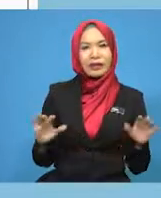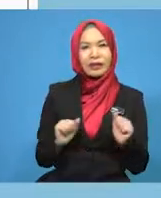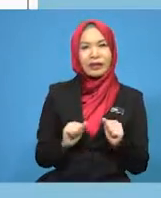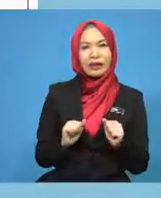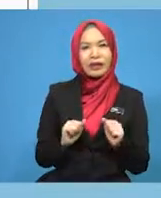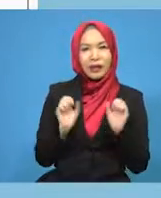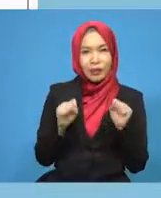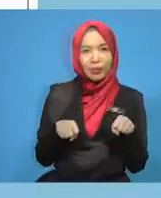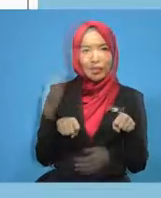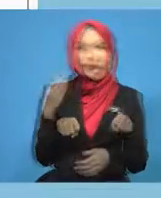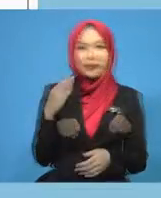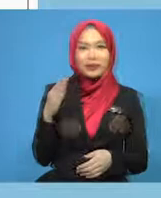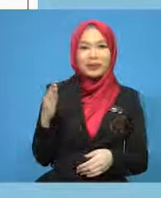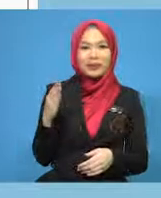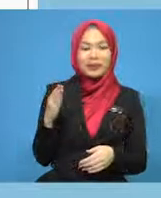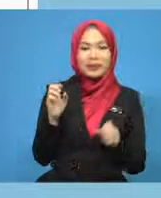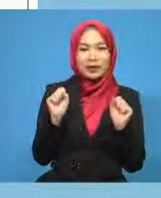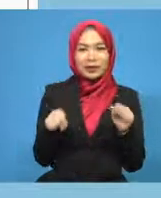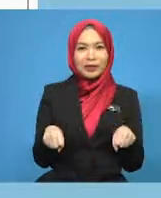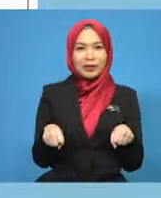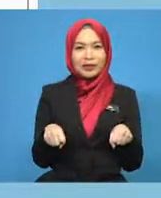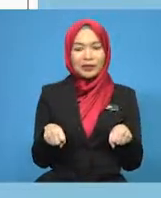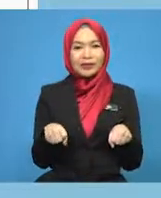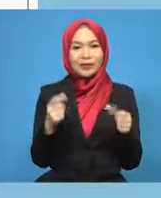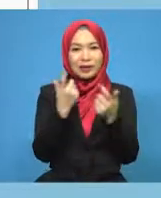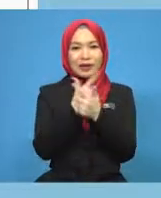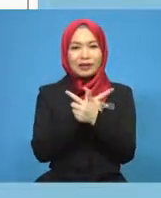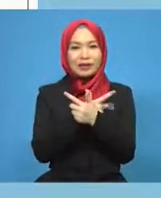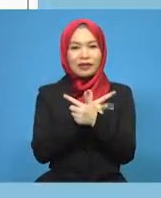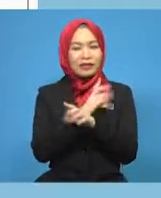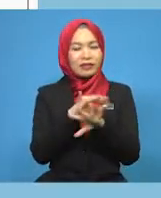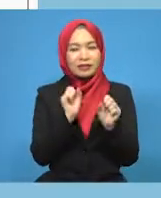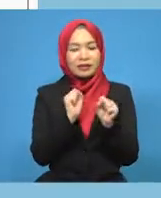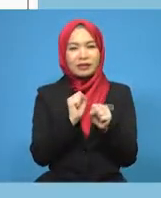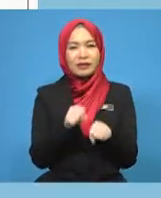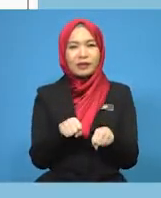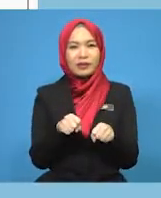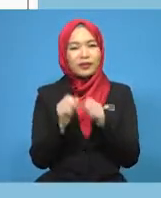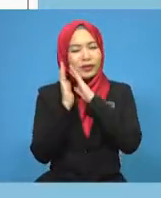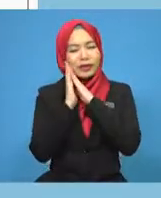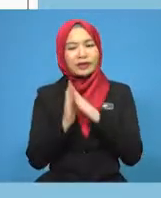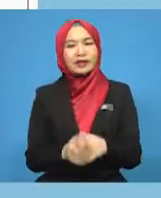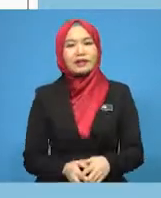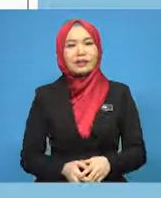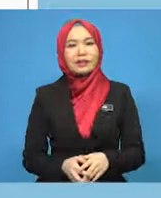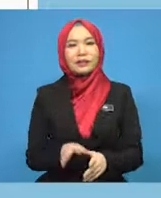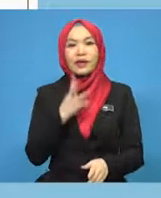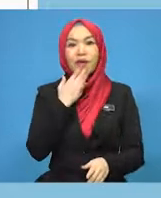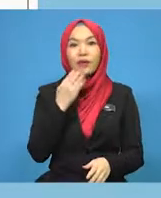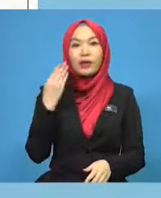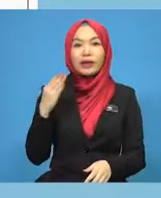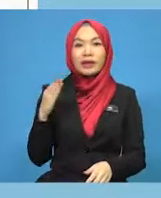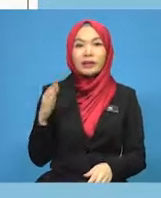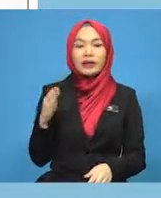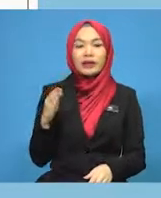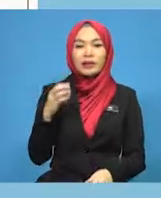mengatasi insomnia, tekanan darah tinggi dan migrain. Warna biru juga dikatakan